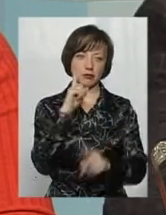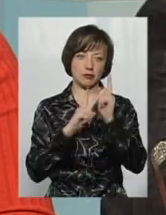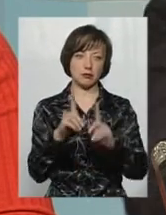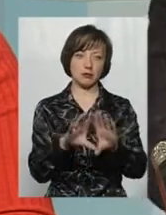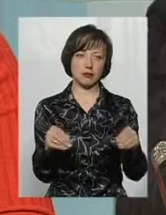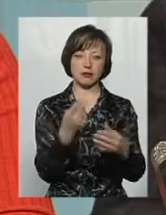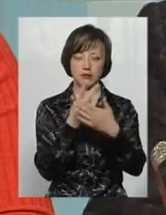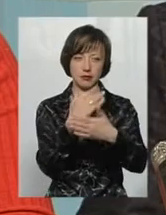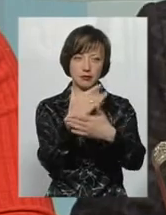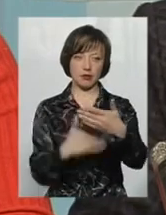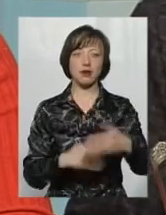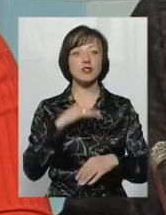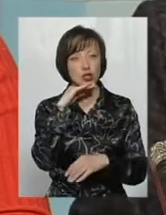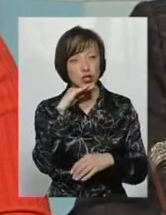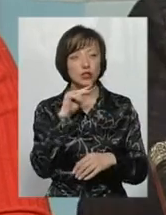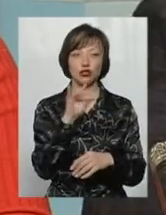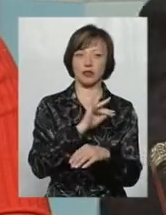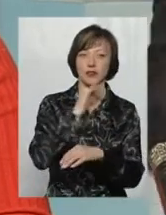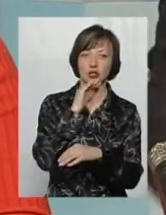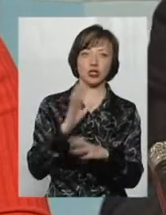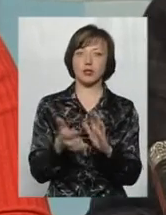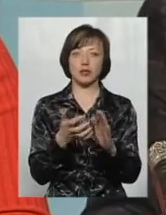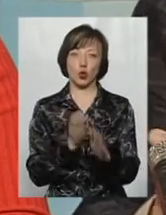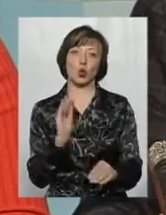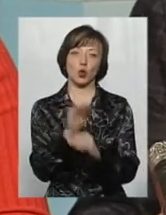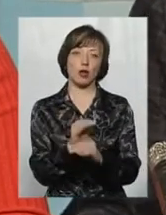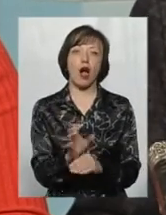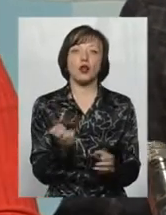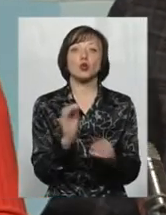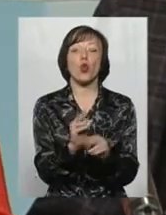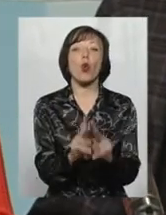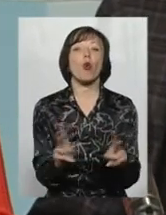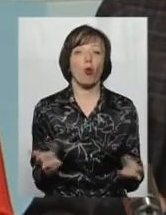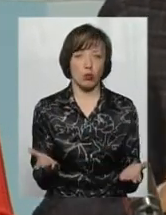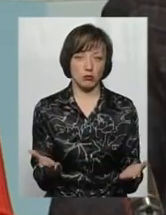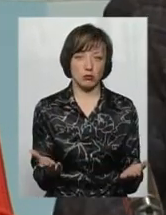ну дивиться, вистачає їм на це чи не вистачає. Не звичайно, що дотують, але дотують кого?